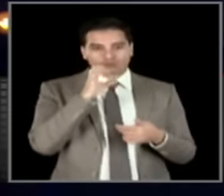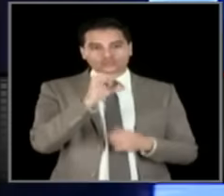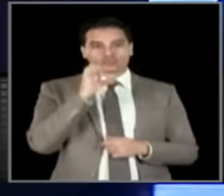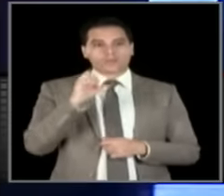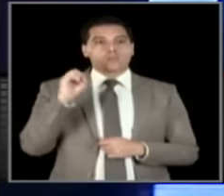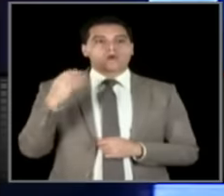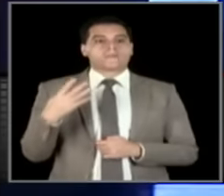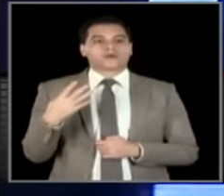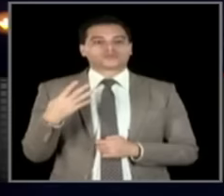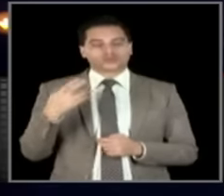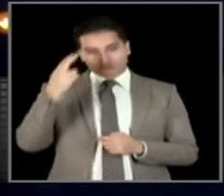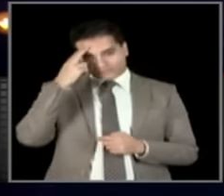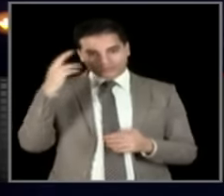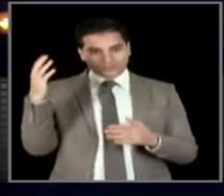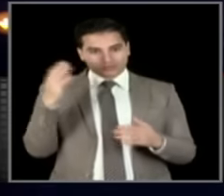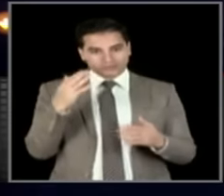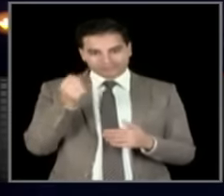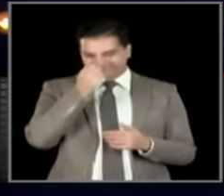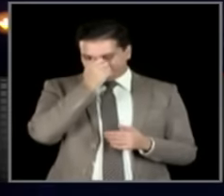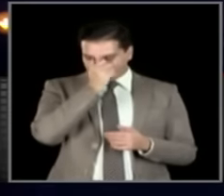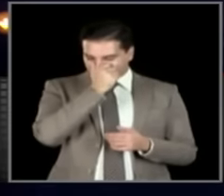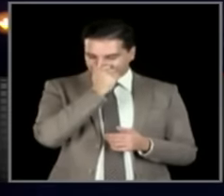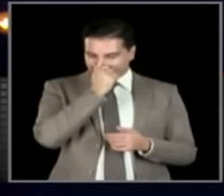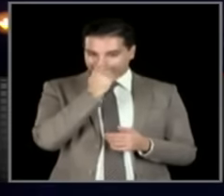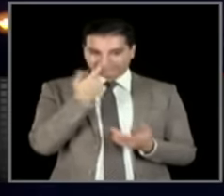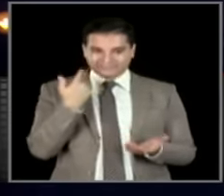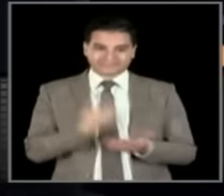1914. السعودية. عمان.